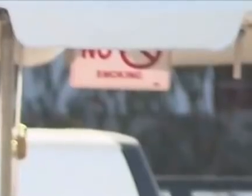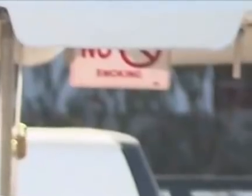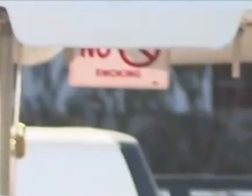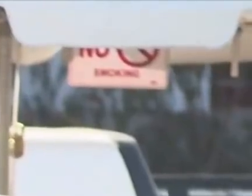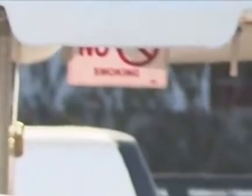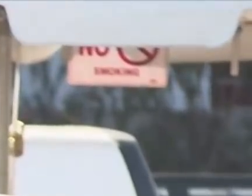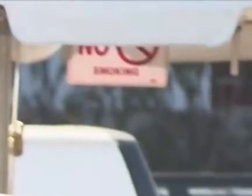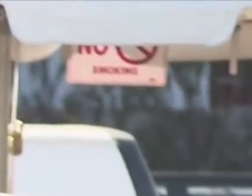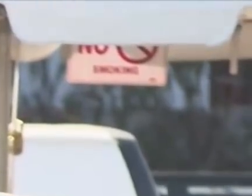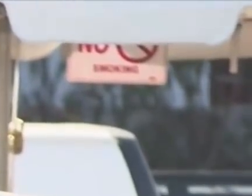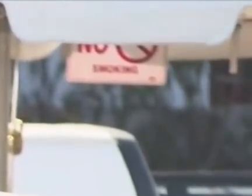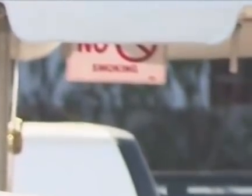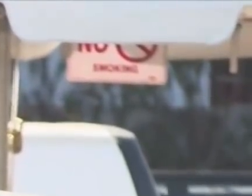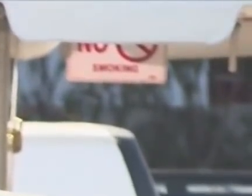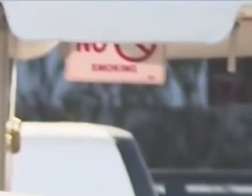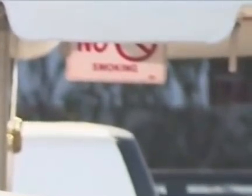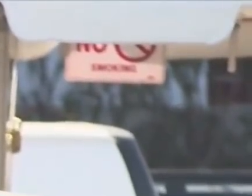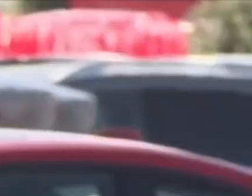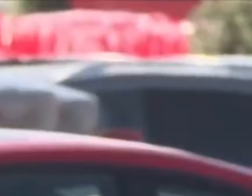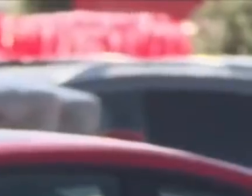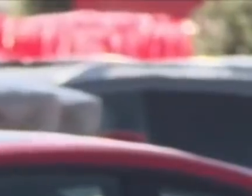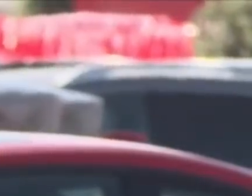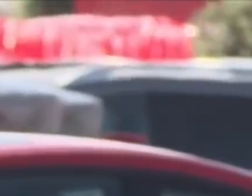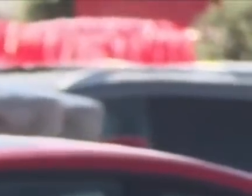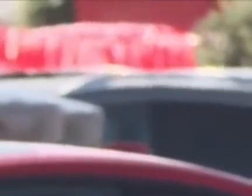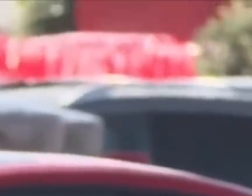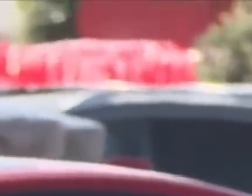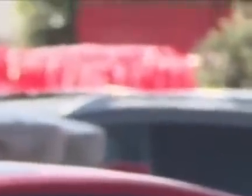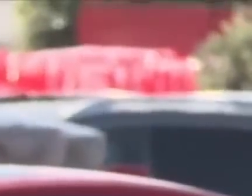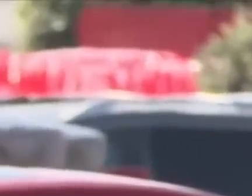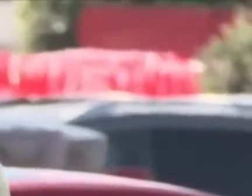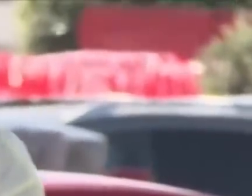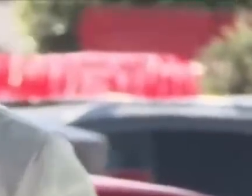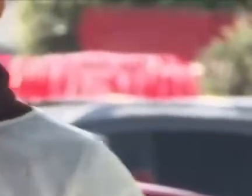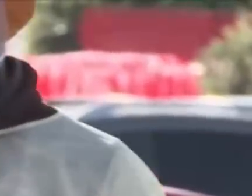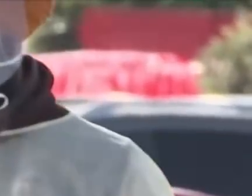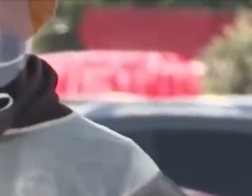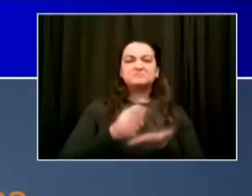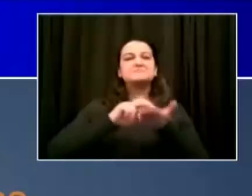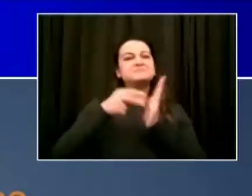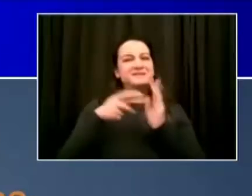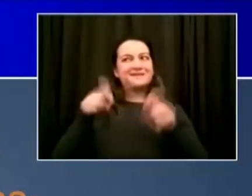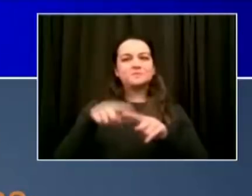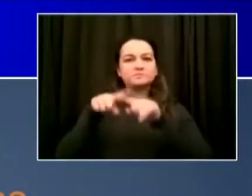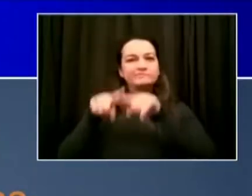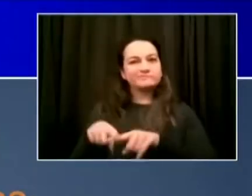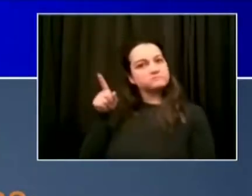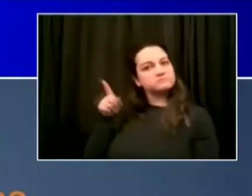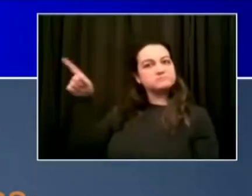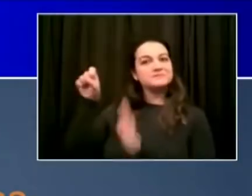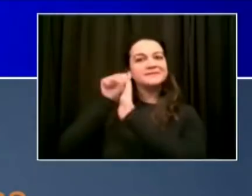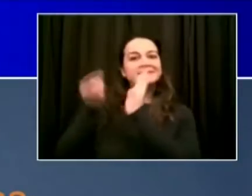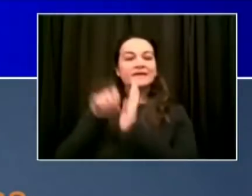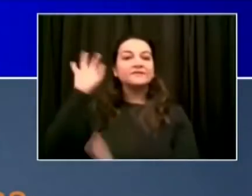Αν η πόλη δεν λάβει άμεσα νέες παρτίδες του εμβολίου, τότε το εμβολιαστικό της πρόγραμμα θα καταρρεύσει μέχρι την Παρασκευή. If we don't get